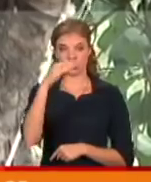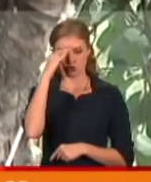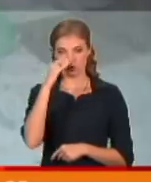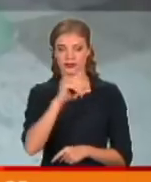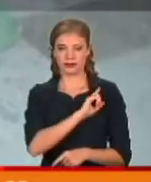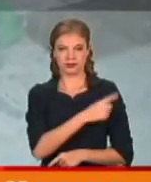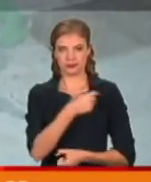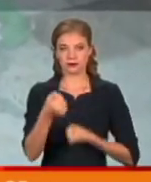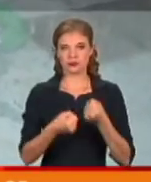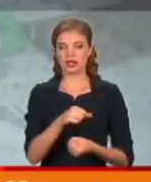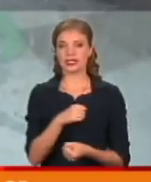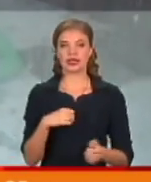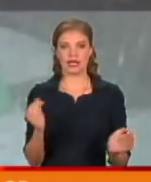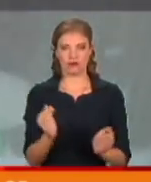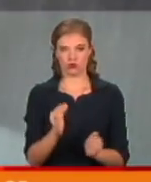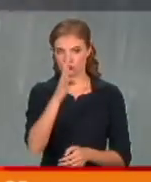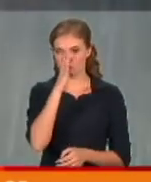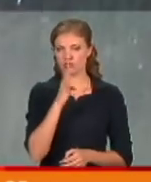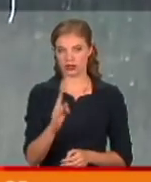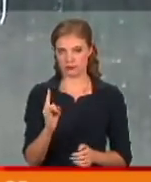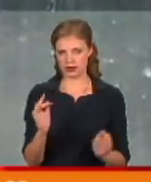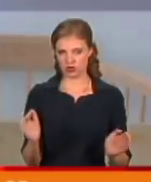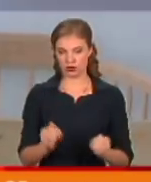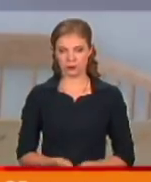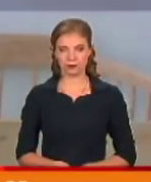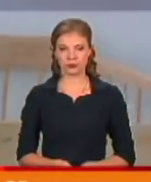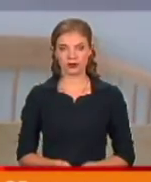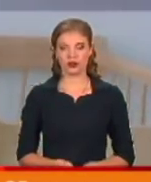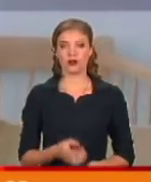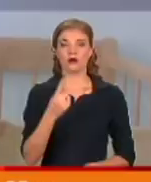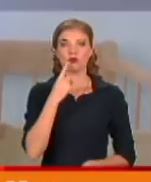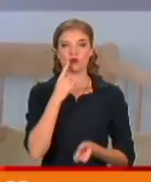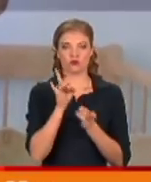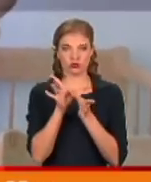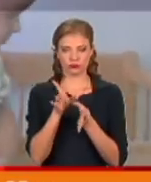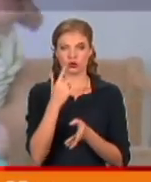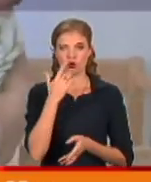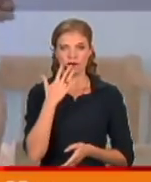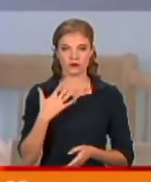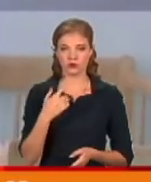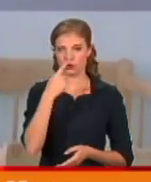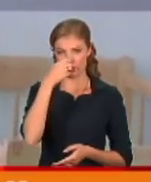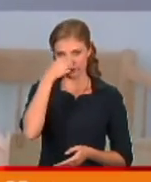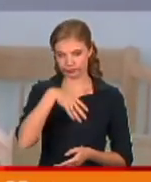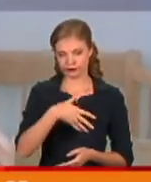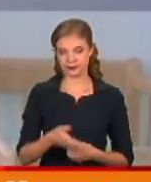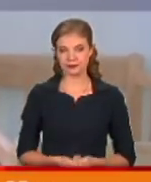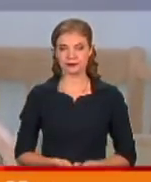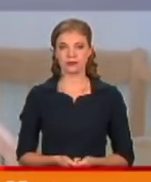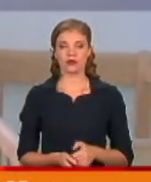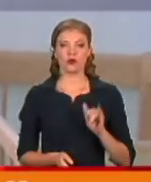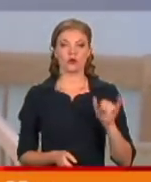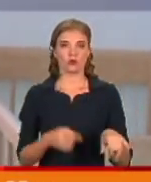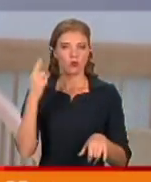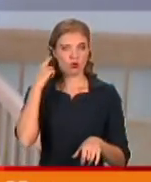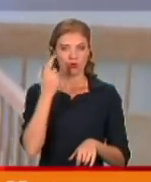чоловік щосили б'є наймолодшого 4-місячного Давида. Губу розбиту, кров з носа, того